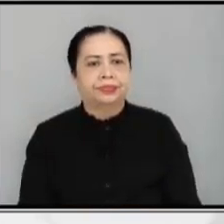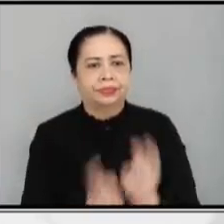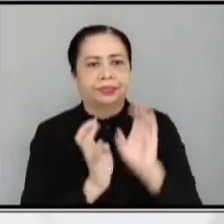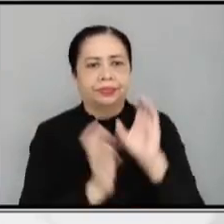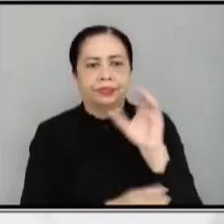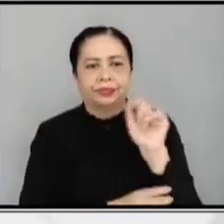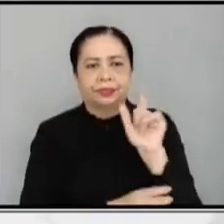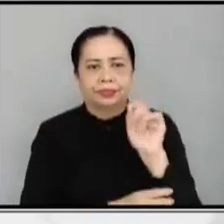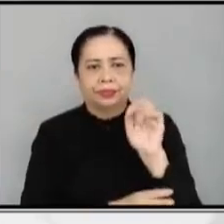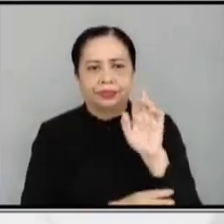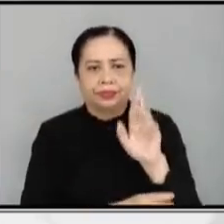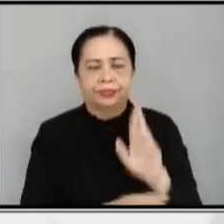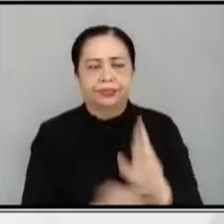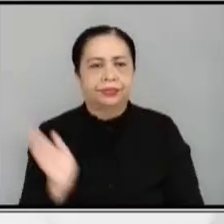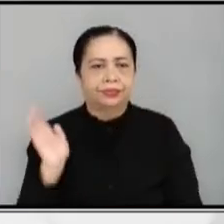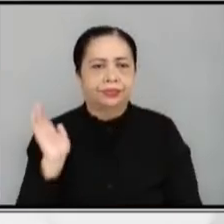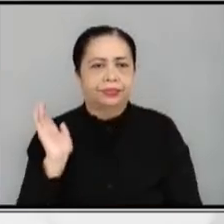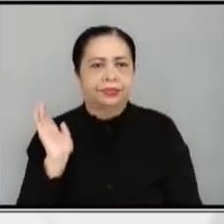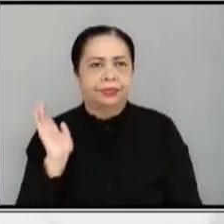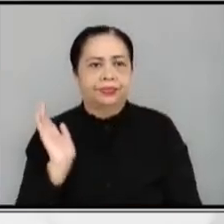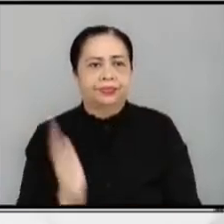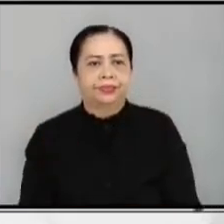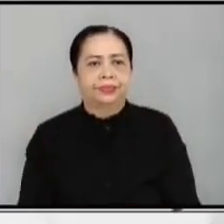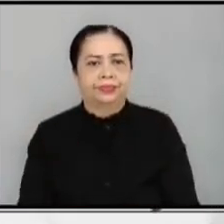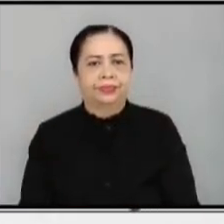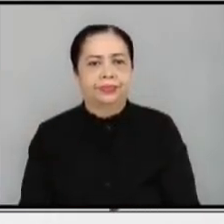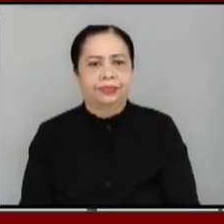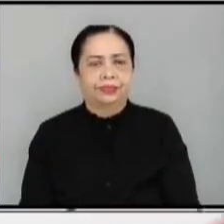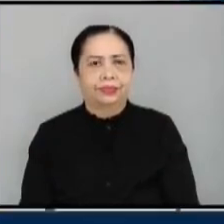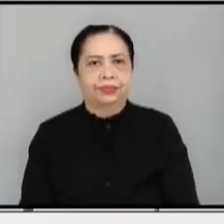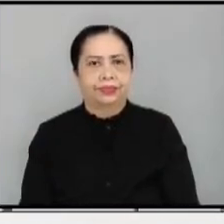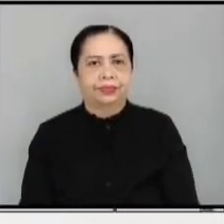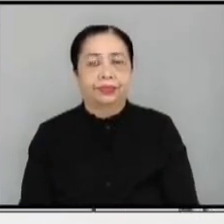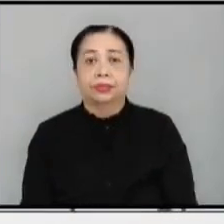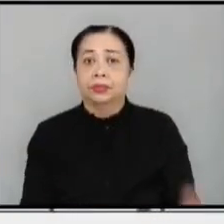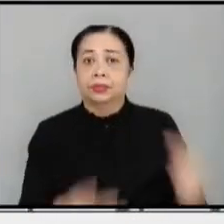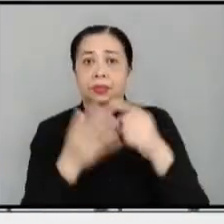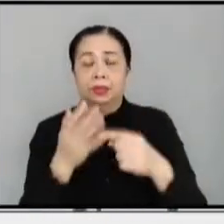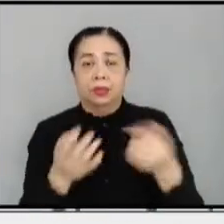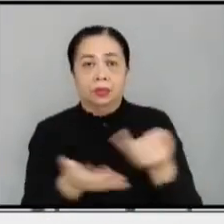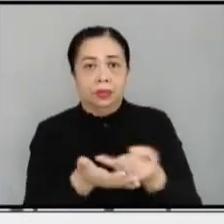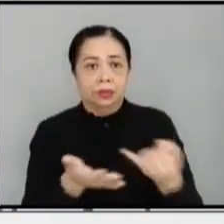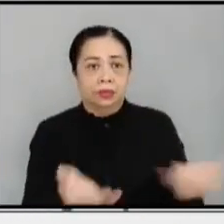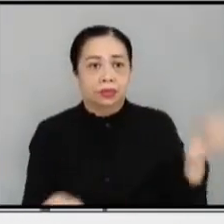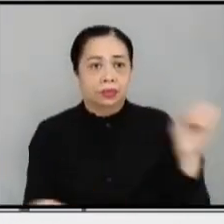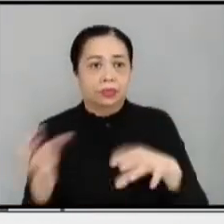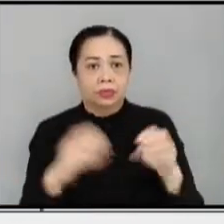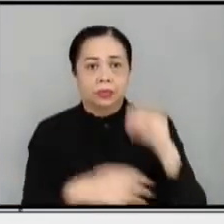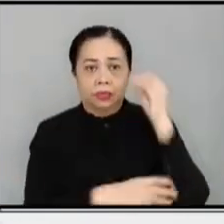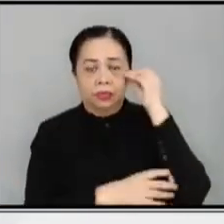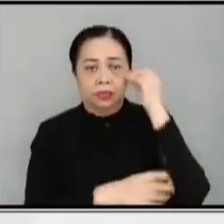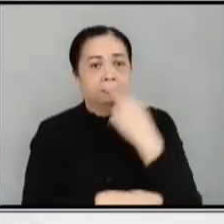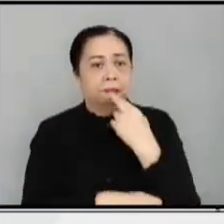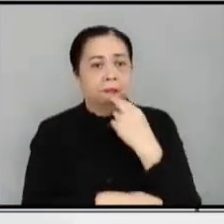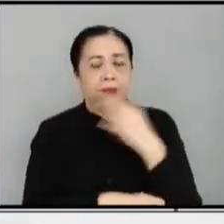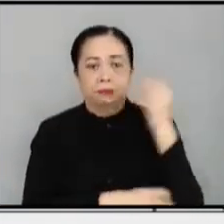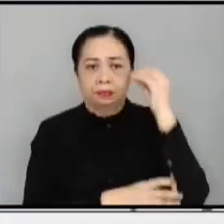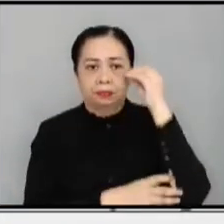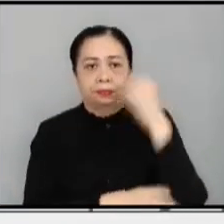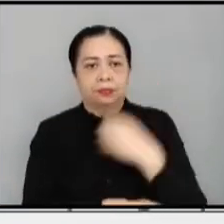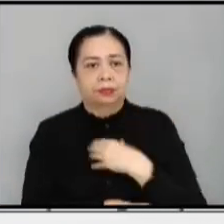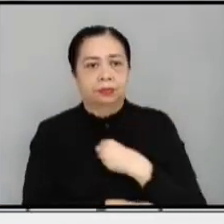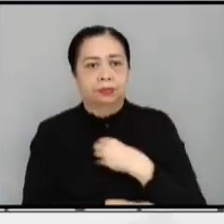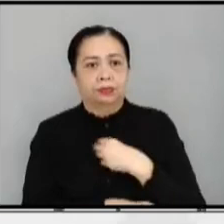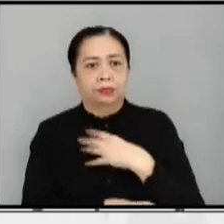naman ay 120 pesos per kilo. Ang mga pansahog naman tulad ng sibuyas na pula at puti ay tig